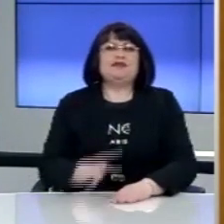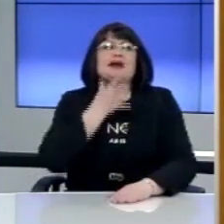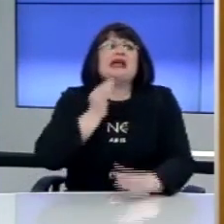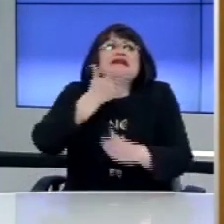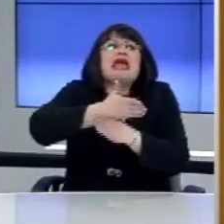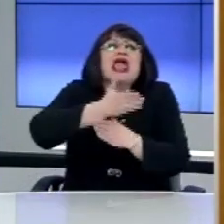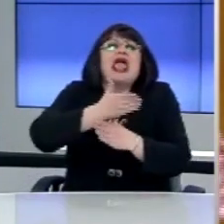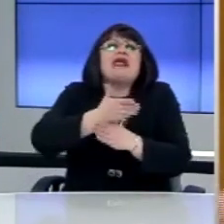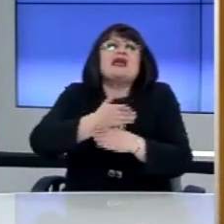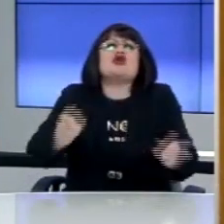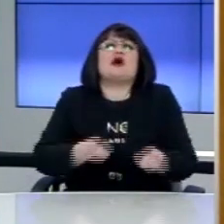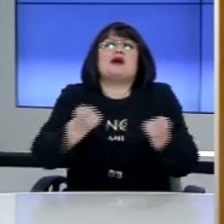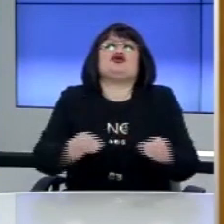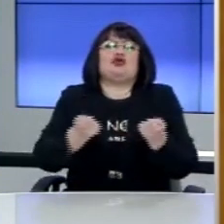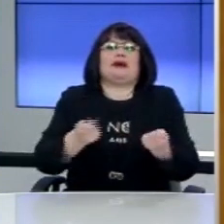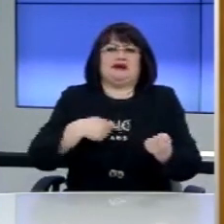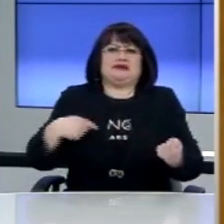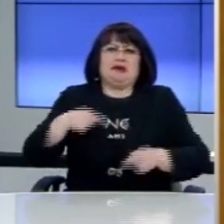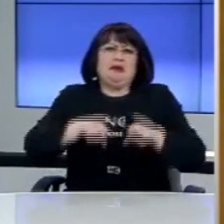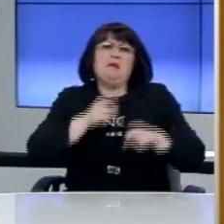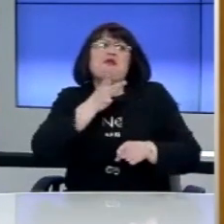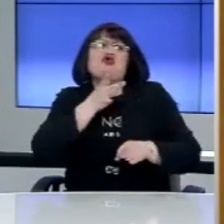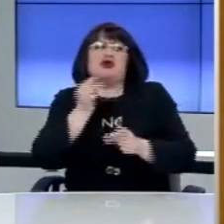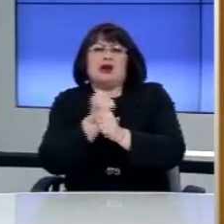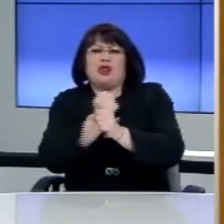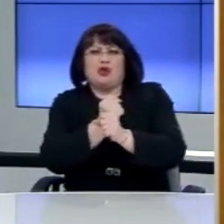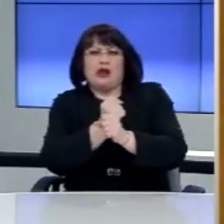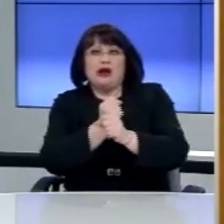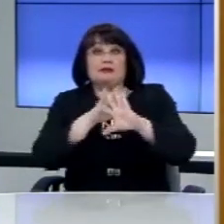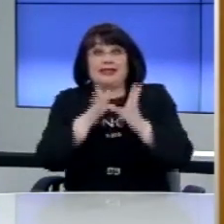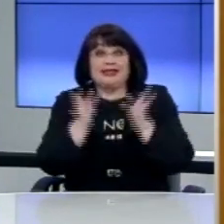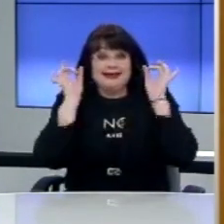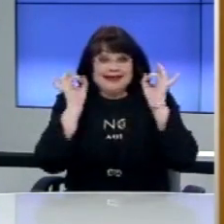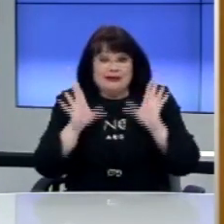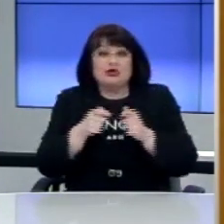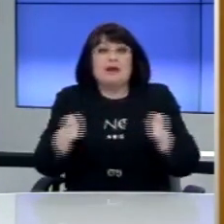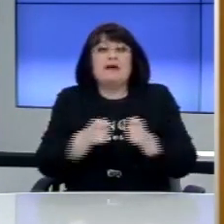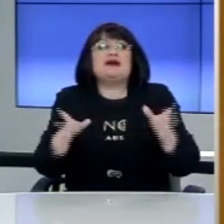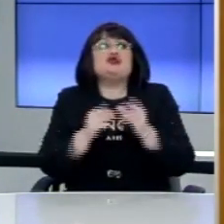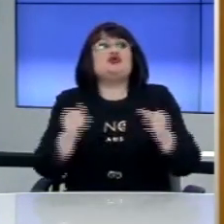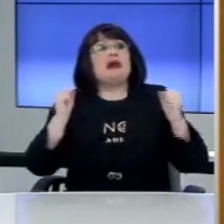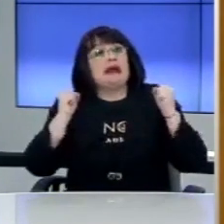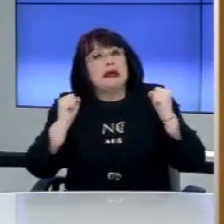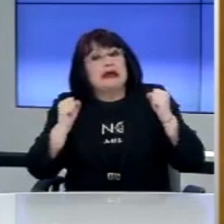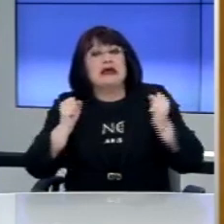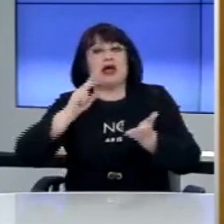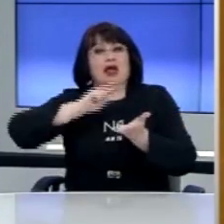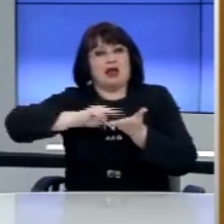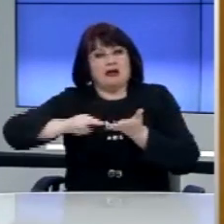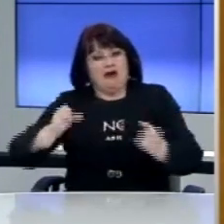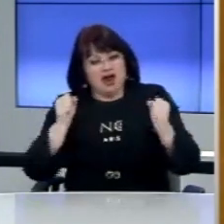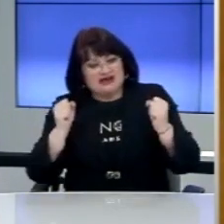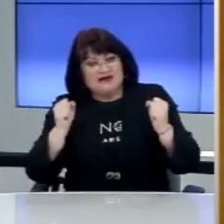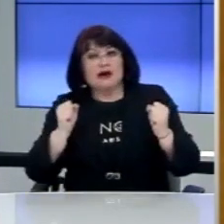ενοικιαζόμενης εργασίας και της εργολαβικής απασχόλησης. Η παντελής έλλειψη μέτρων υγείας, ασφάλειας,